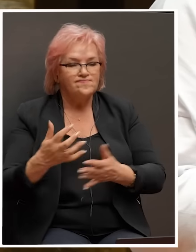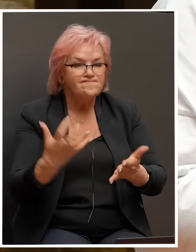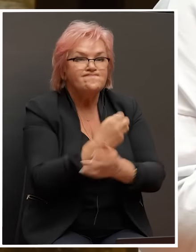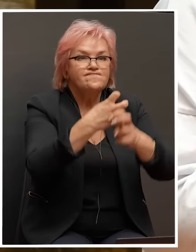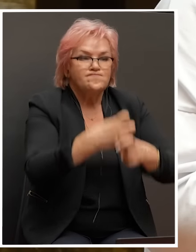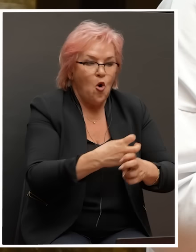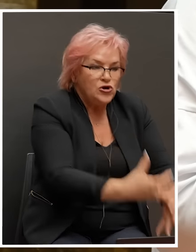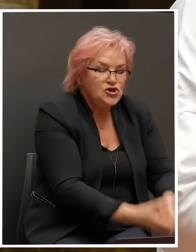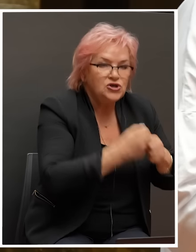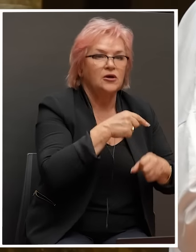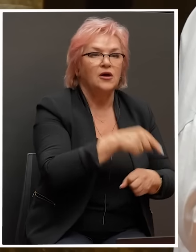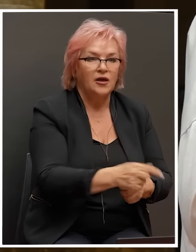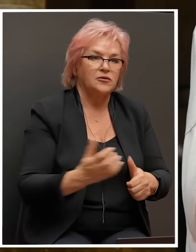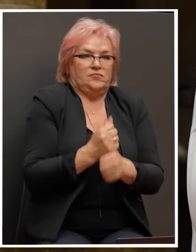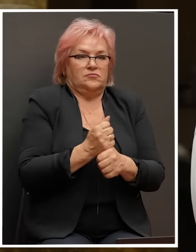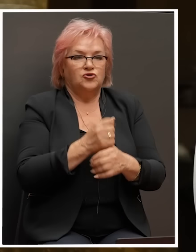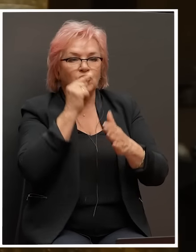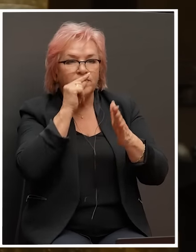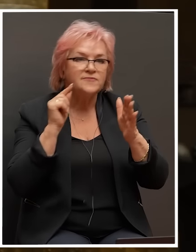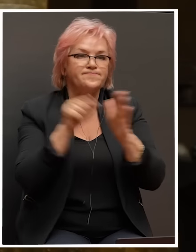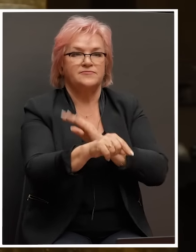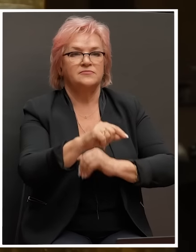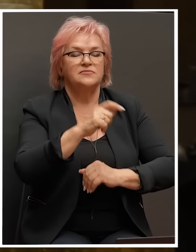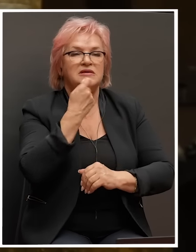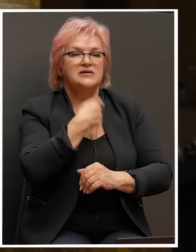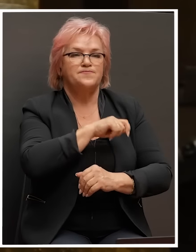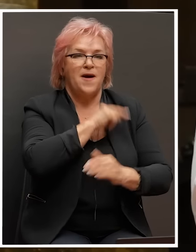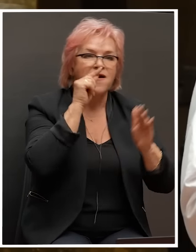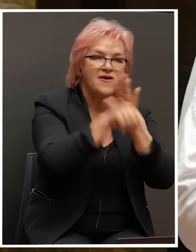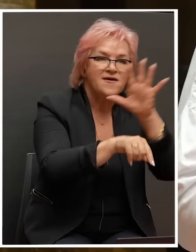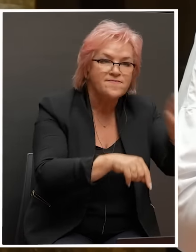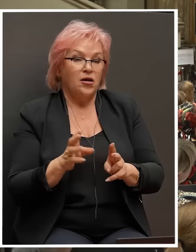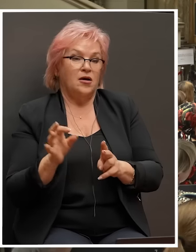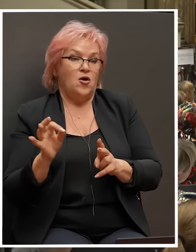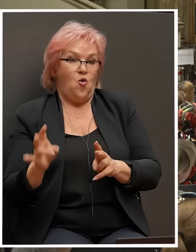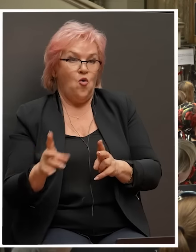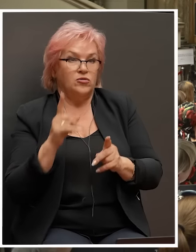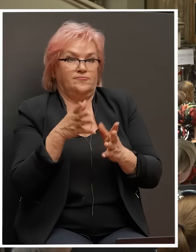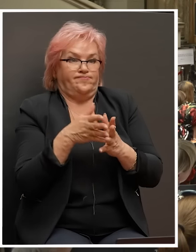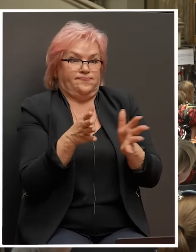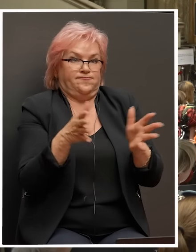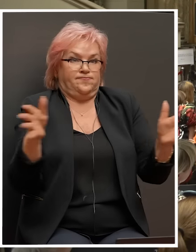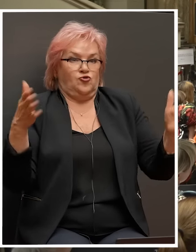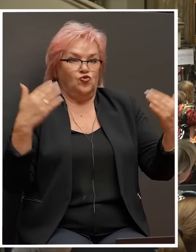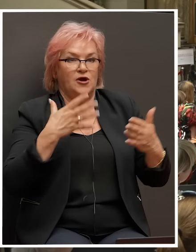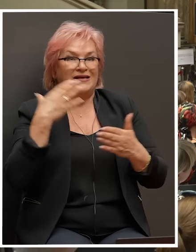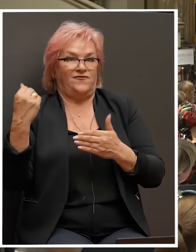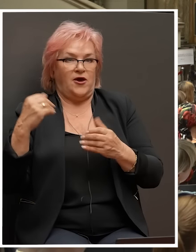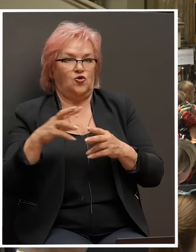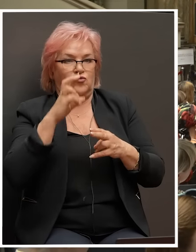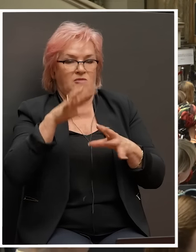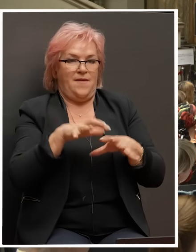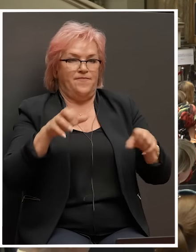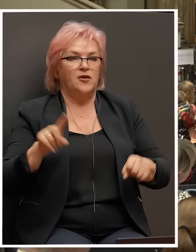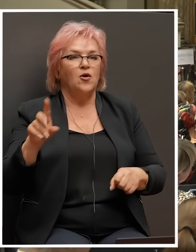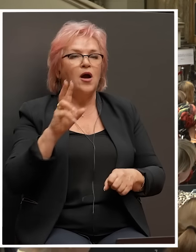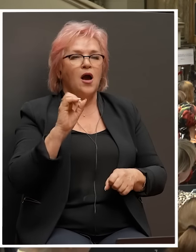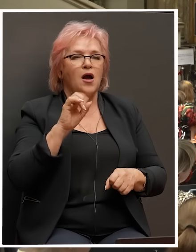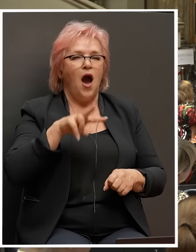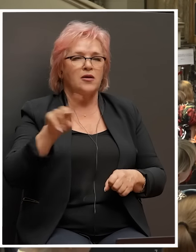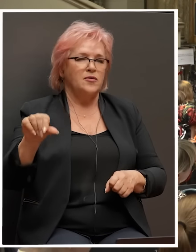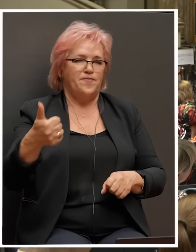мощей святого Иакова было поводом вторгнуться на территорию Испании и таким образом расширять свою уже империю, потому что Карл стал первым